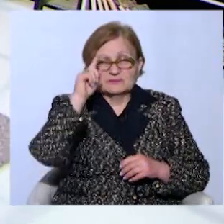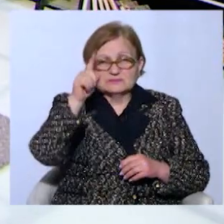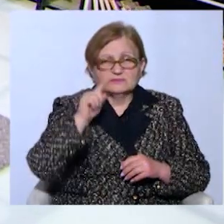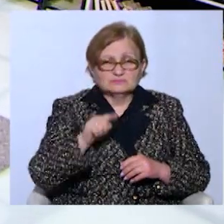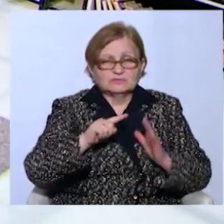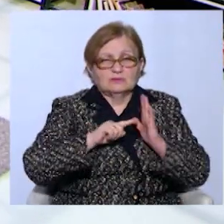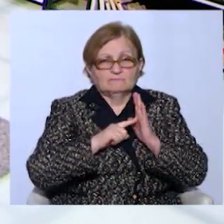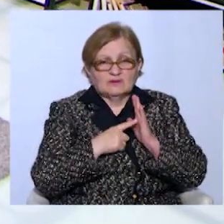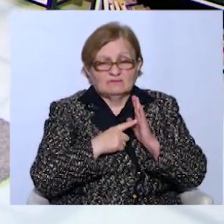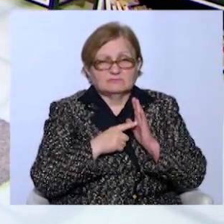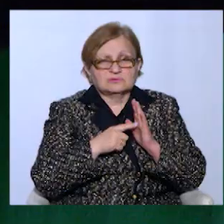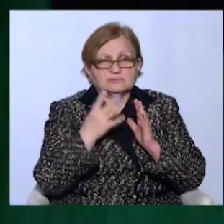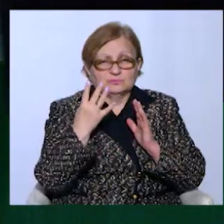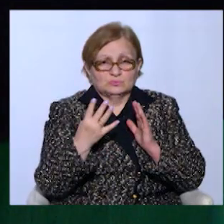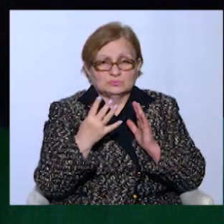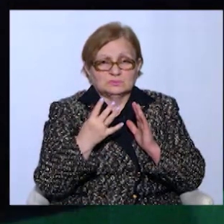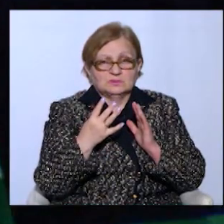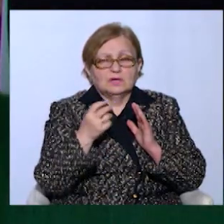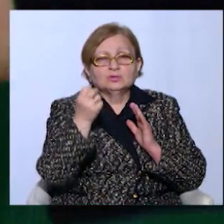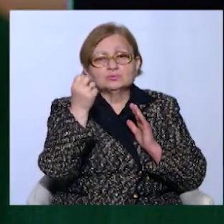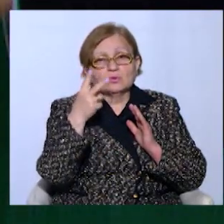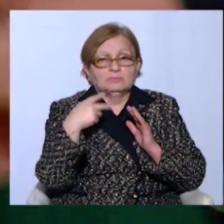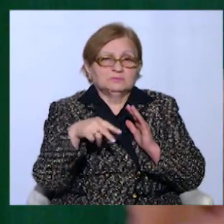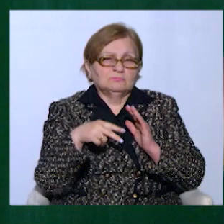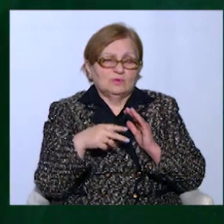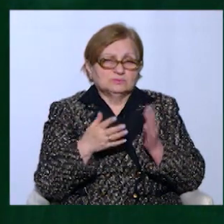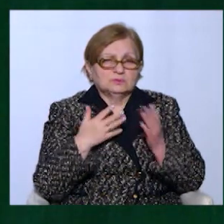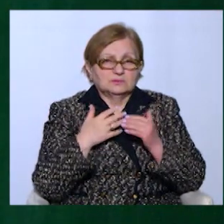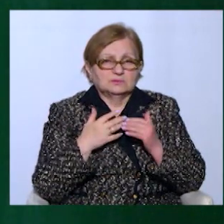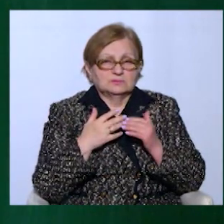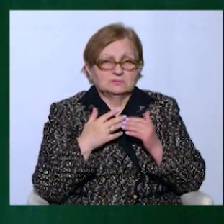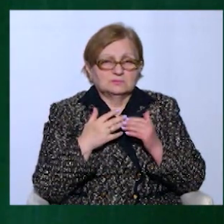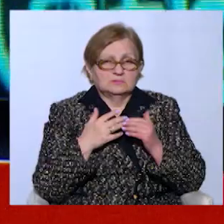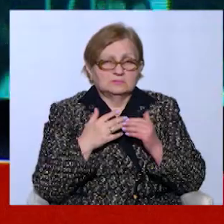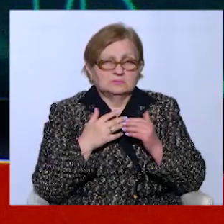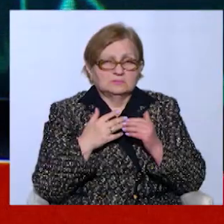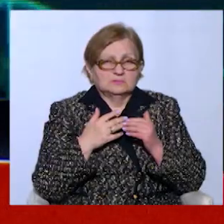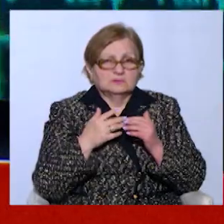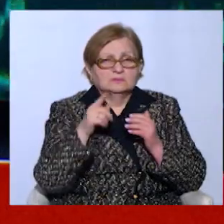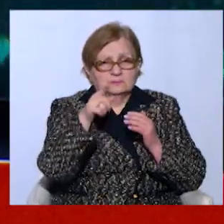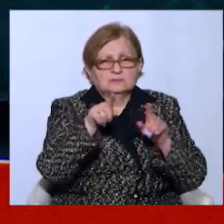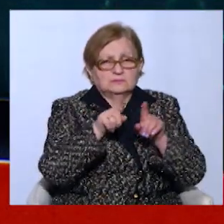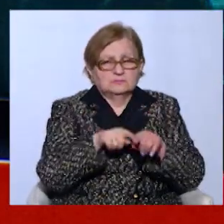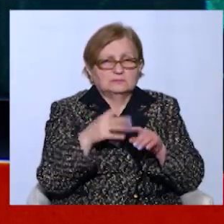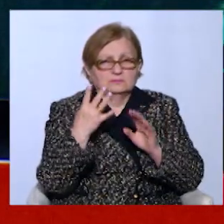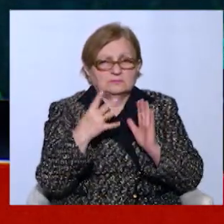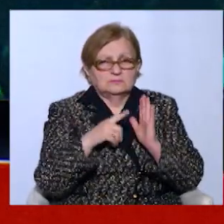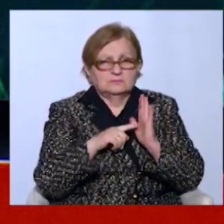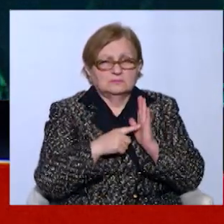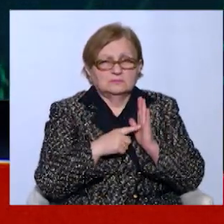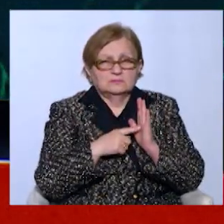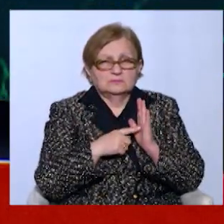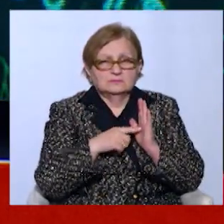4-ზე, მაშინ იქნება 12/5. და აქ რიცხვის დამნიშვნელს ვამრავლებ აკაც 4-ზე, იმიტომ რომ